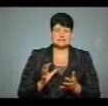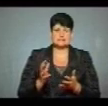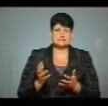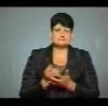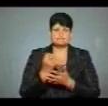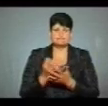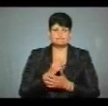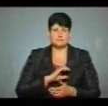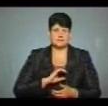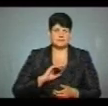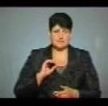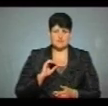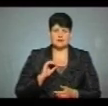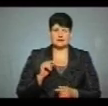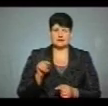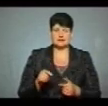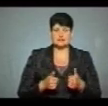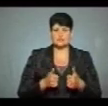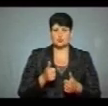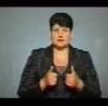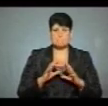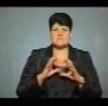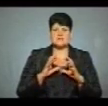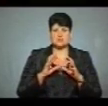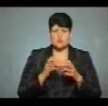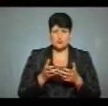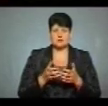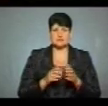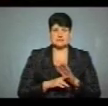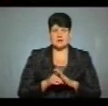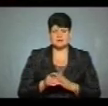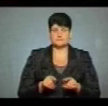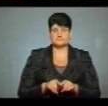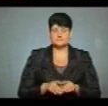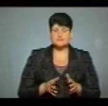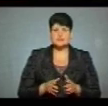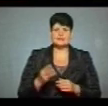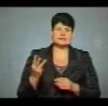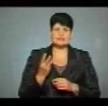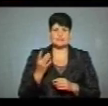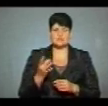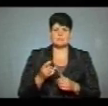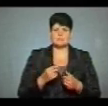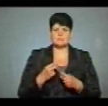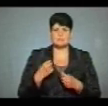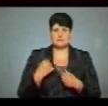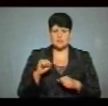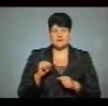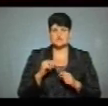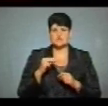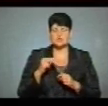завойовував медалі на таких турнірах, міжнародних стартах. Спортсмен каже, тричі перемагав на чемпіонатах України